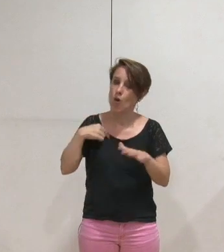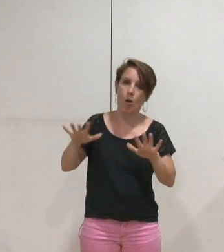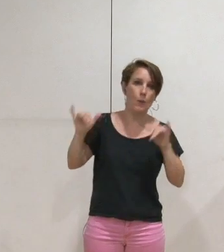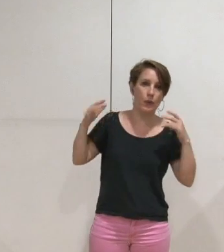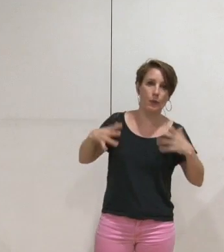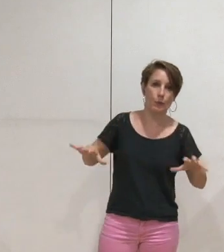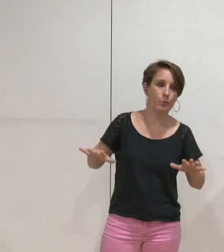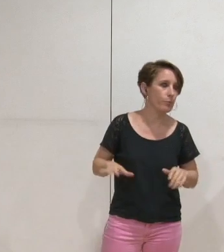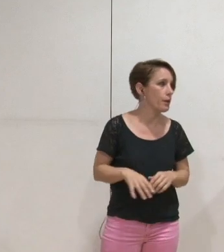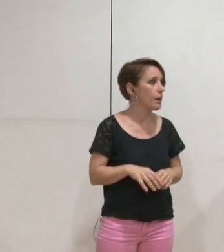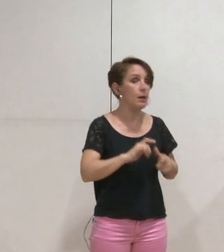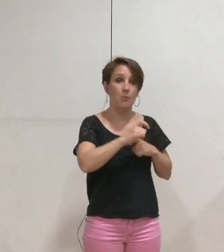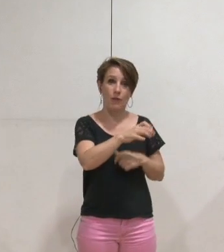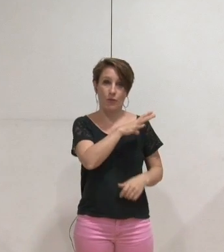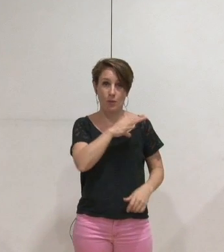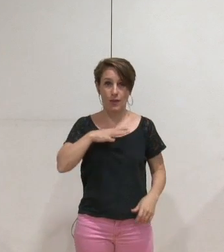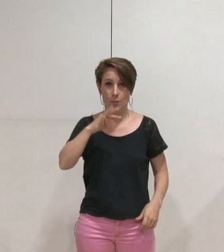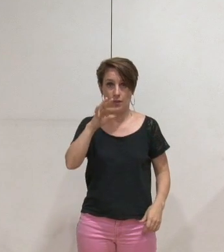mot d'explication là-dessus